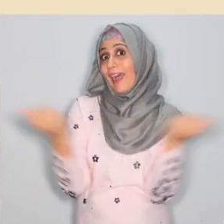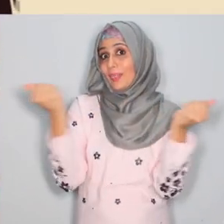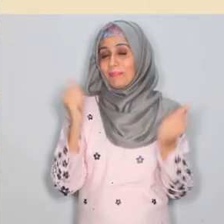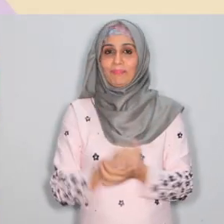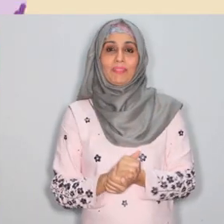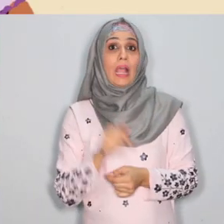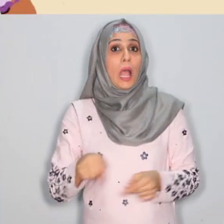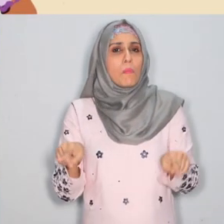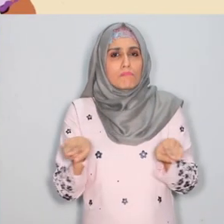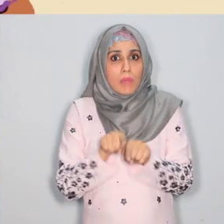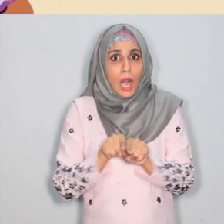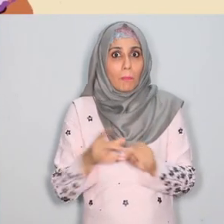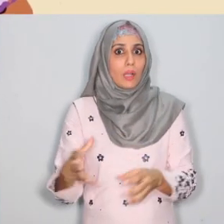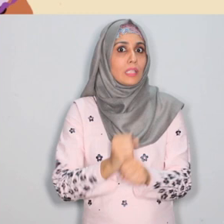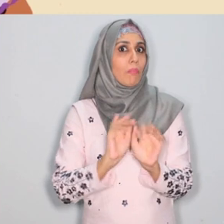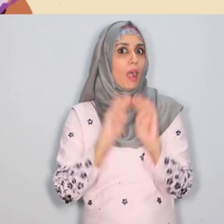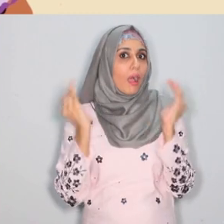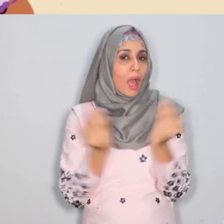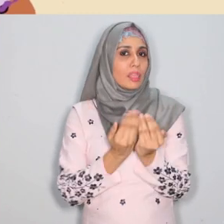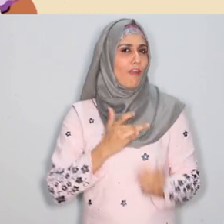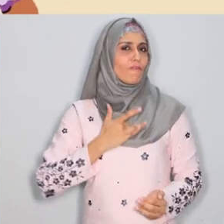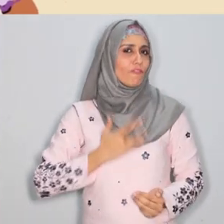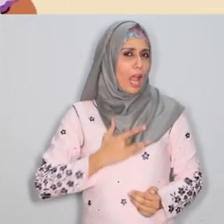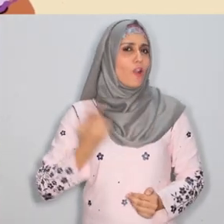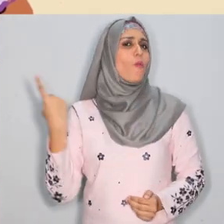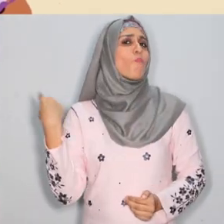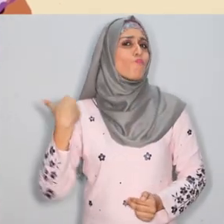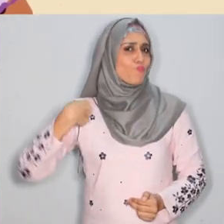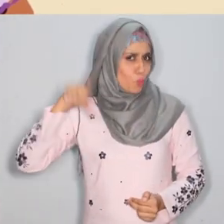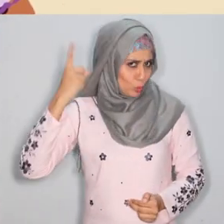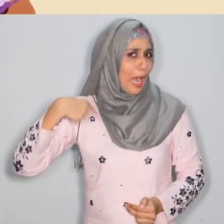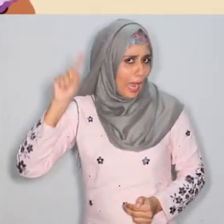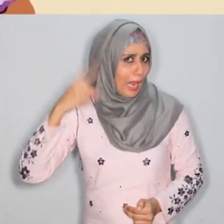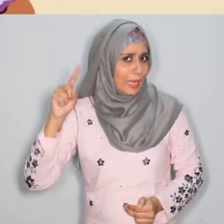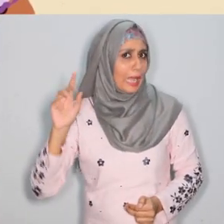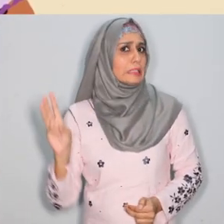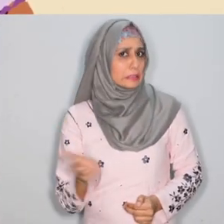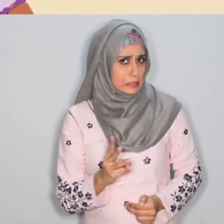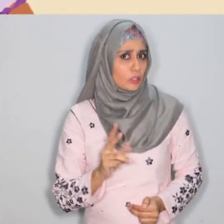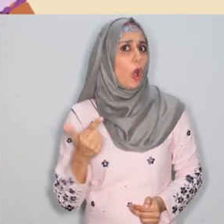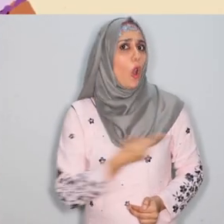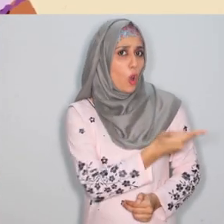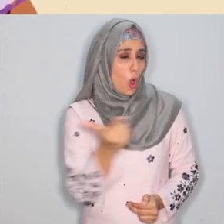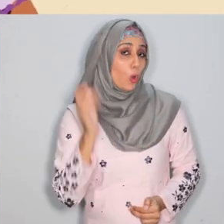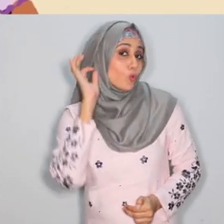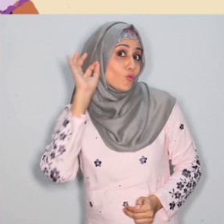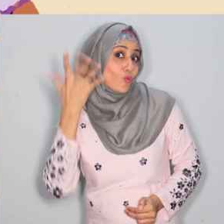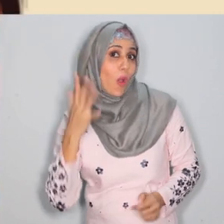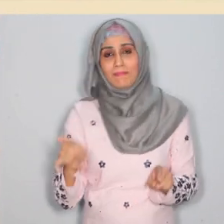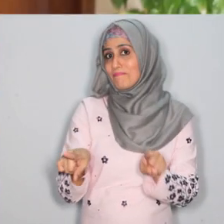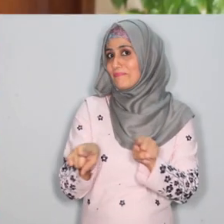गई। इस तरह सबको एहसास हो गया कि जो पुराना होता है वही खजाना होता